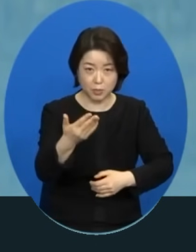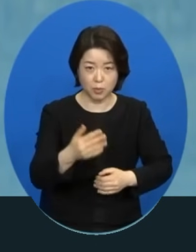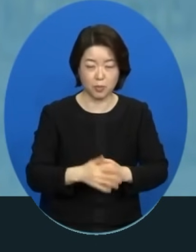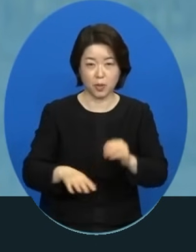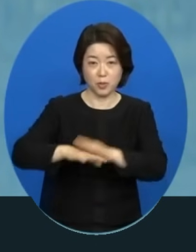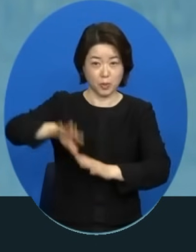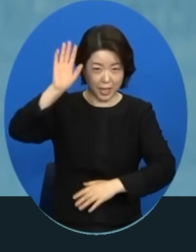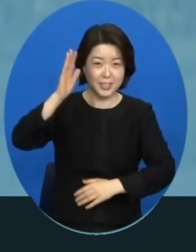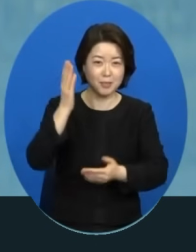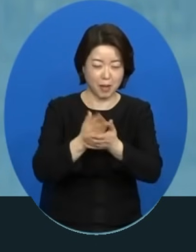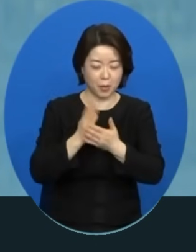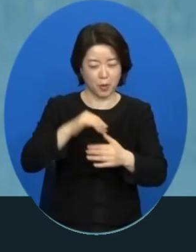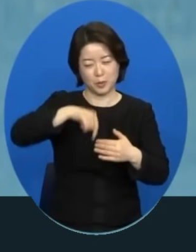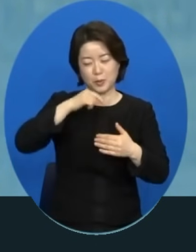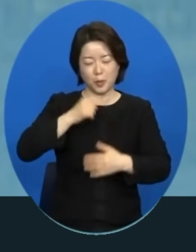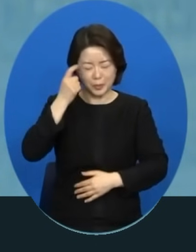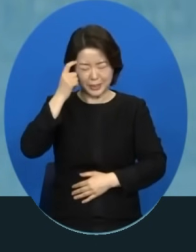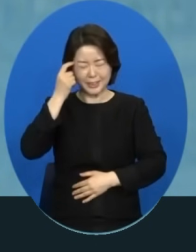들지 마시고